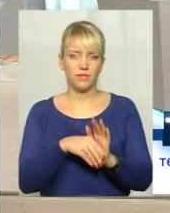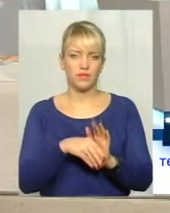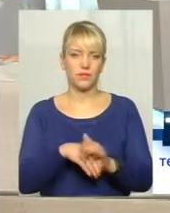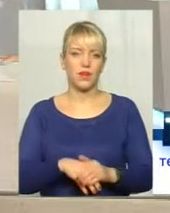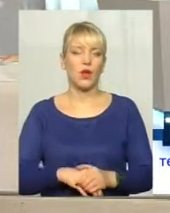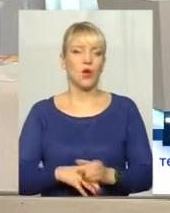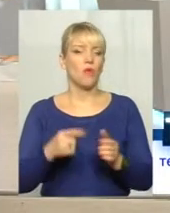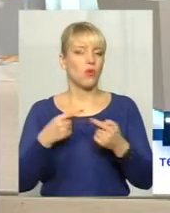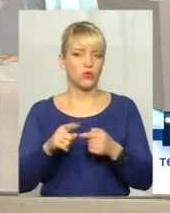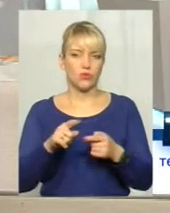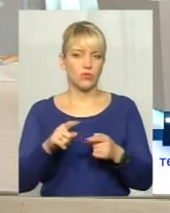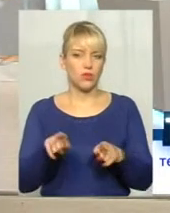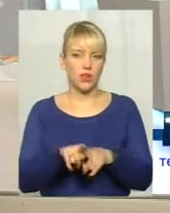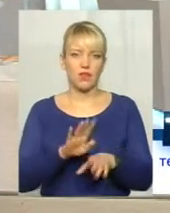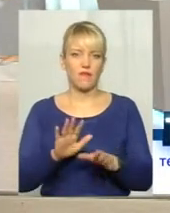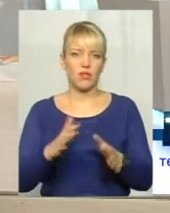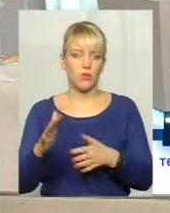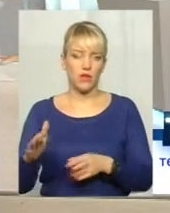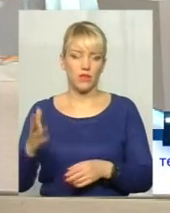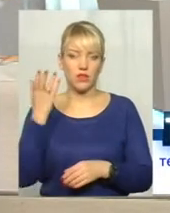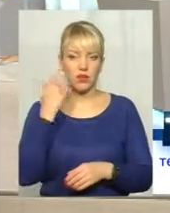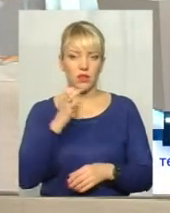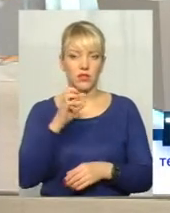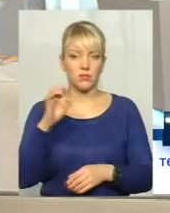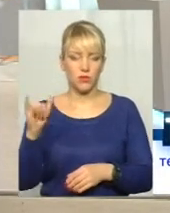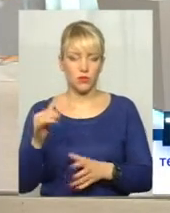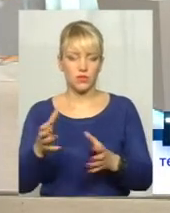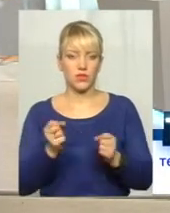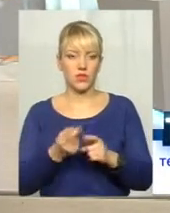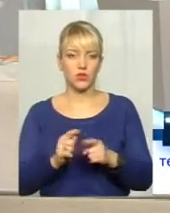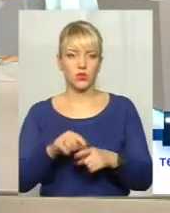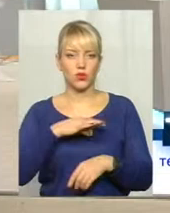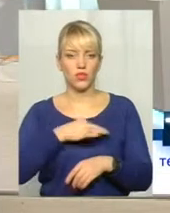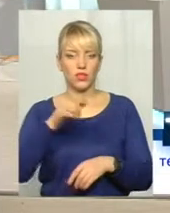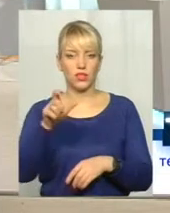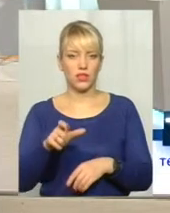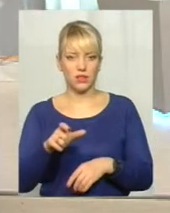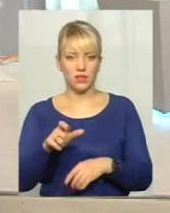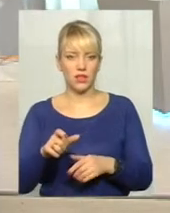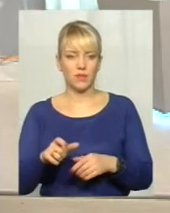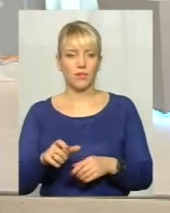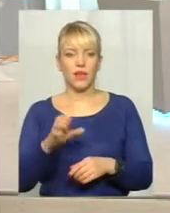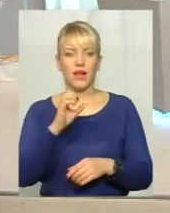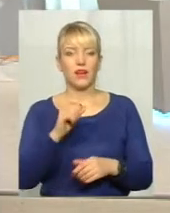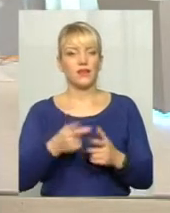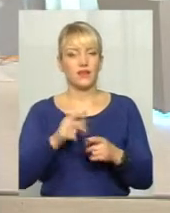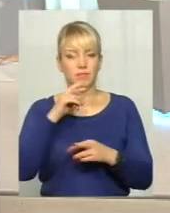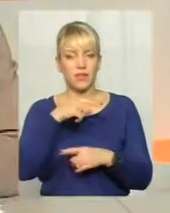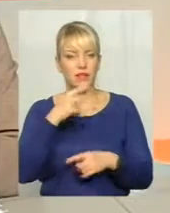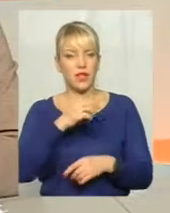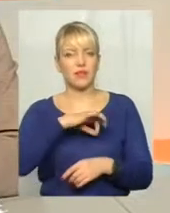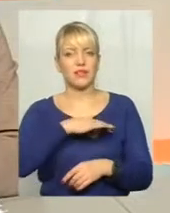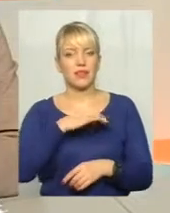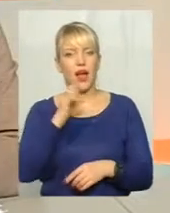і коли СБУ взяла цього детектива, скажімо так, чи не детектива, агента НАБУ,